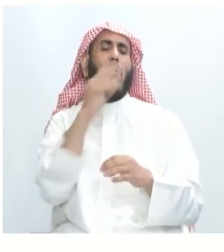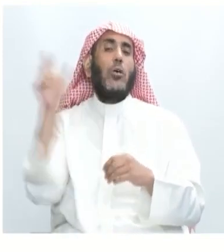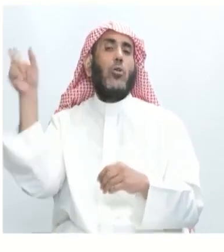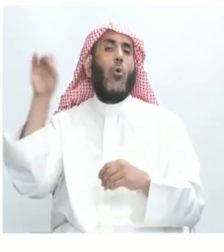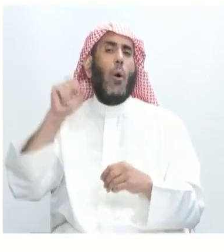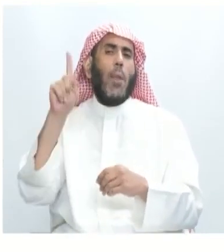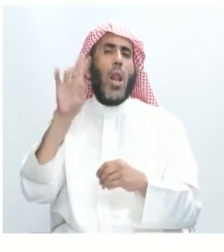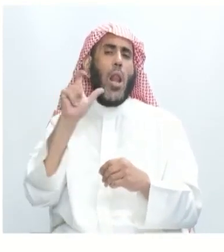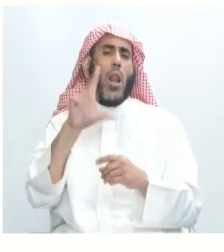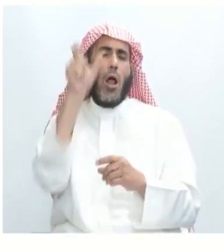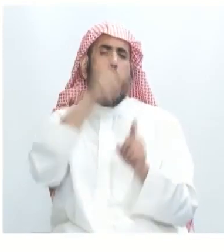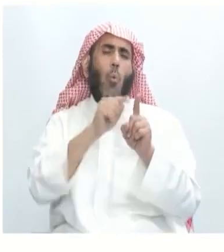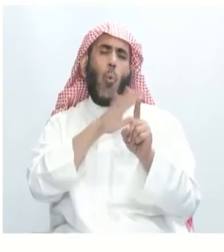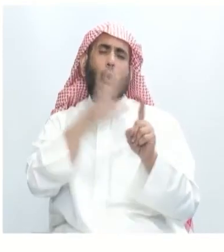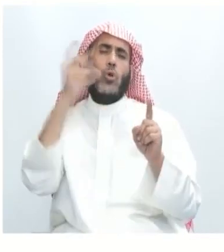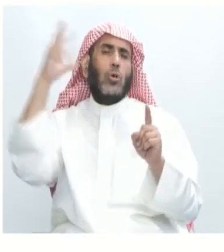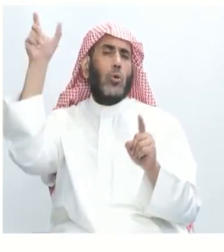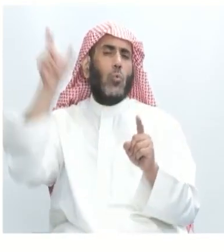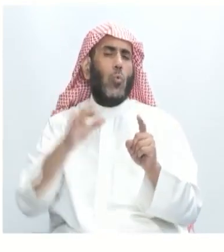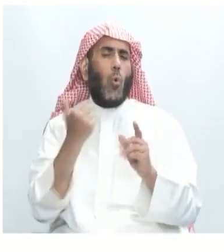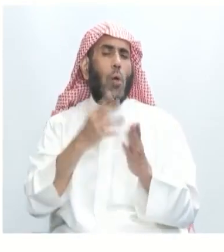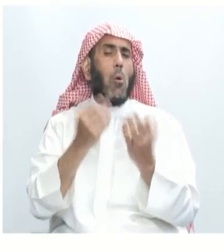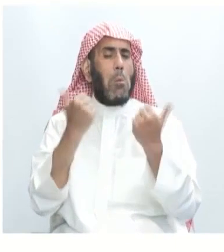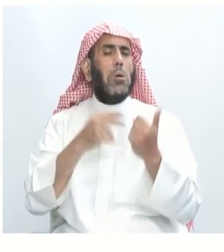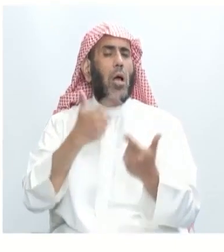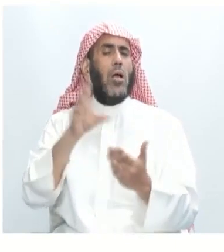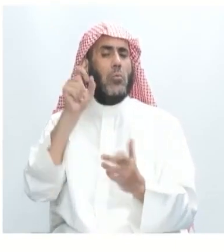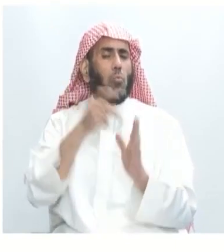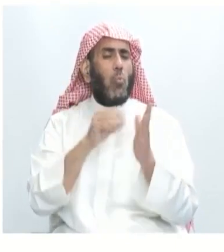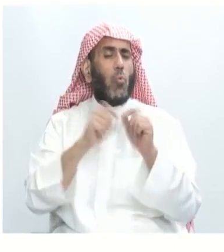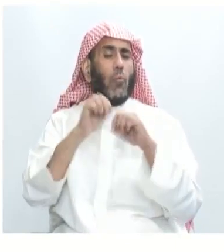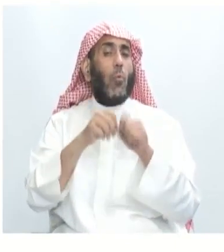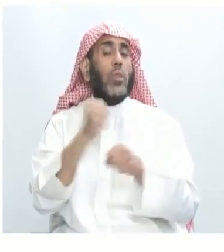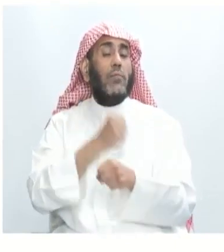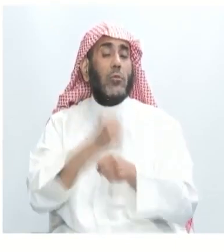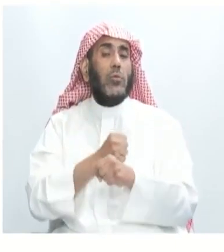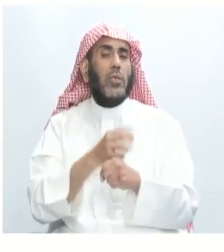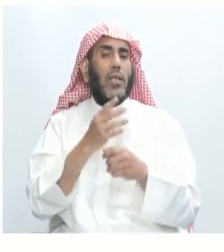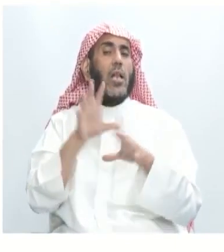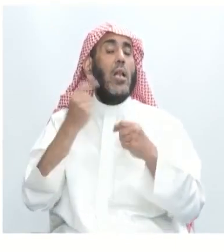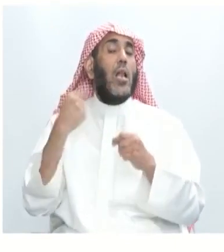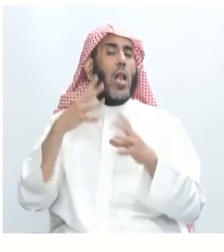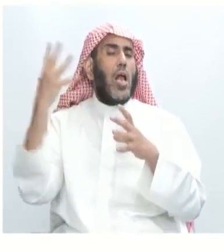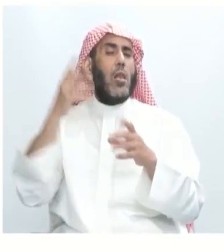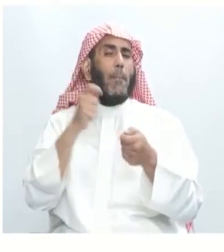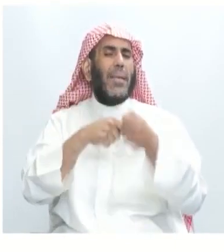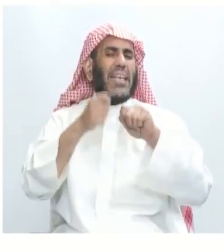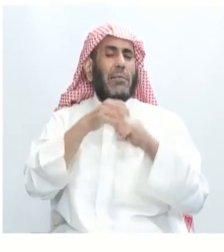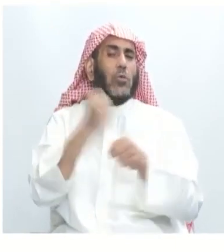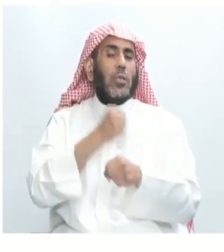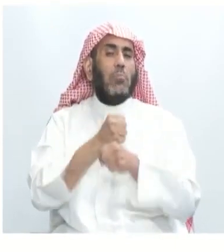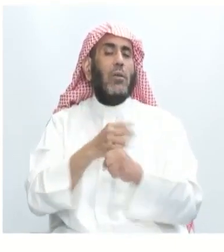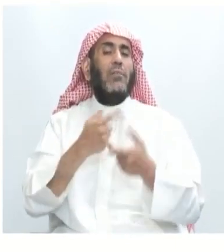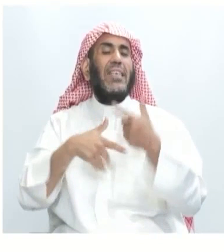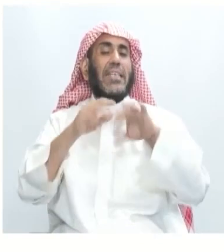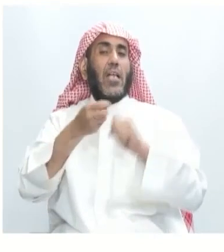وهؤلاء اشهر العلماء بامكانك ايض ان تذكر ما شئت من ذلك وظيف وظفته وظيفه علم الكيمياء ايضا ستخدم في الصناعات